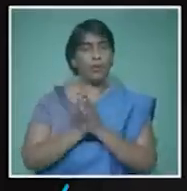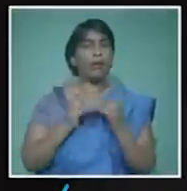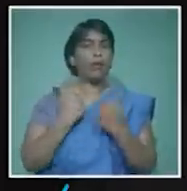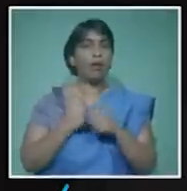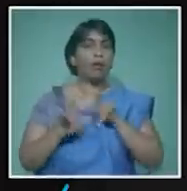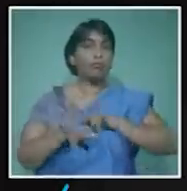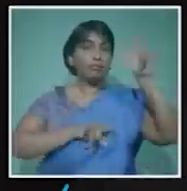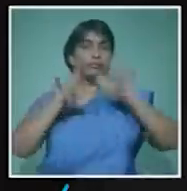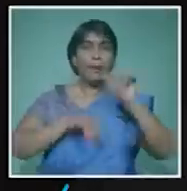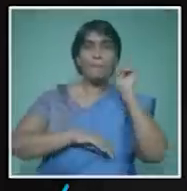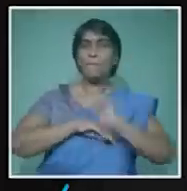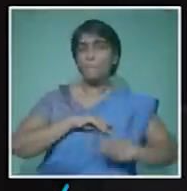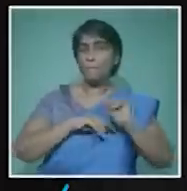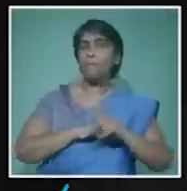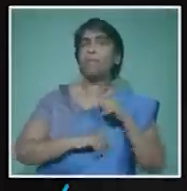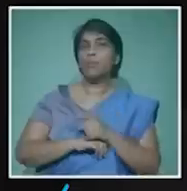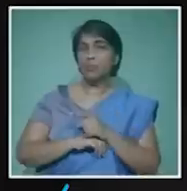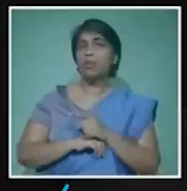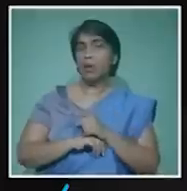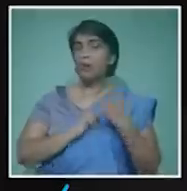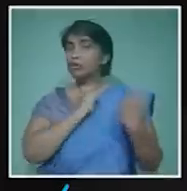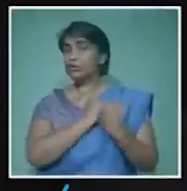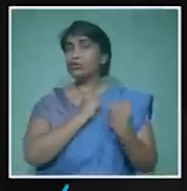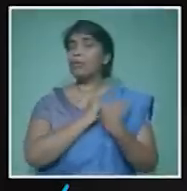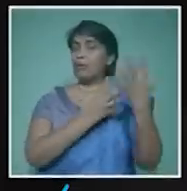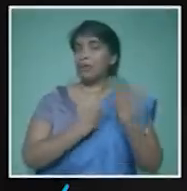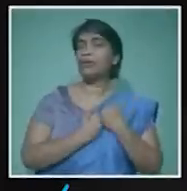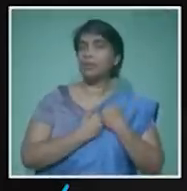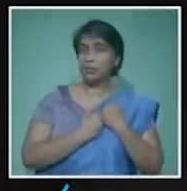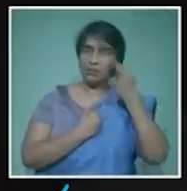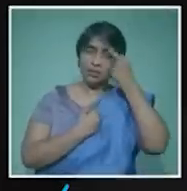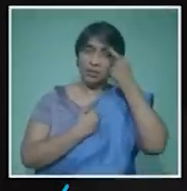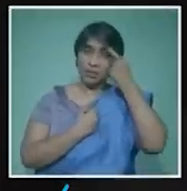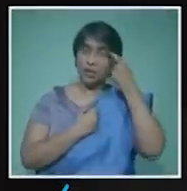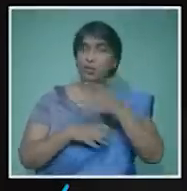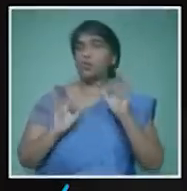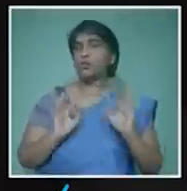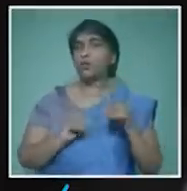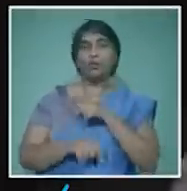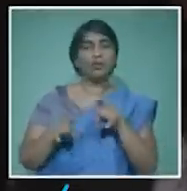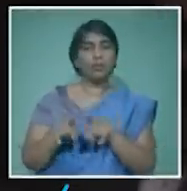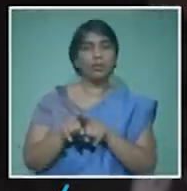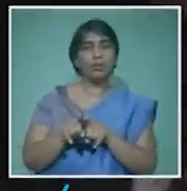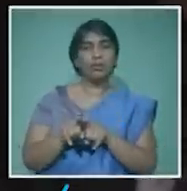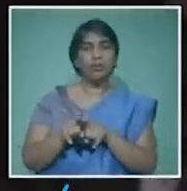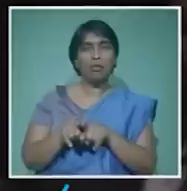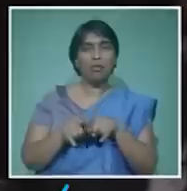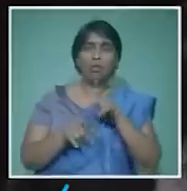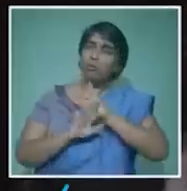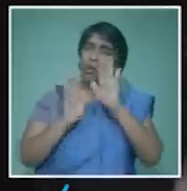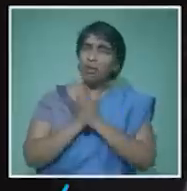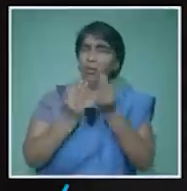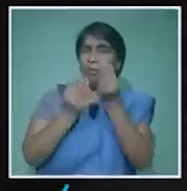හදන්නේ රටින් යන්න ක්‍රමයක් හොයාගන්න මේකට ඇසයිලම්. ඒ වගේ ඇසයිලම් ඉල්ලන්න තමයි මේ ලෑස්ති වෙන්නේ. ඒ හින්දා ගහන්න පුළුවන්